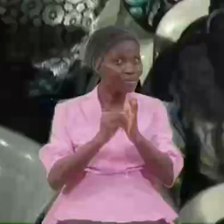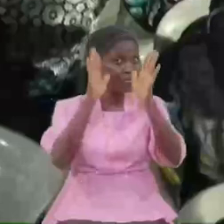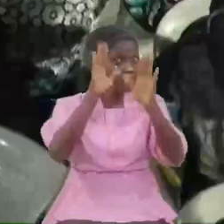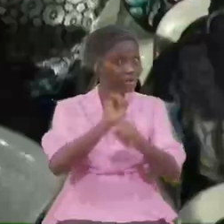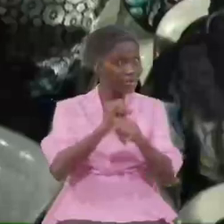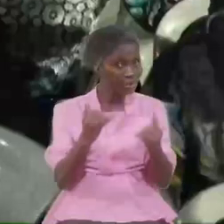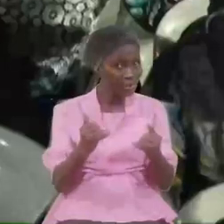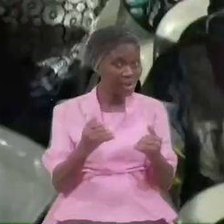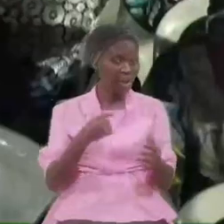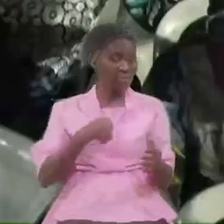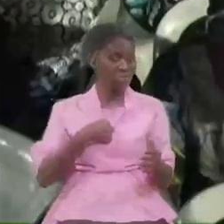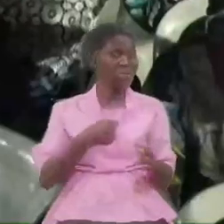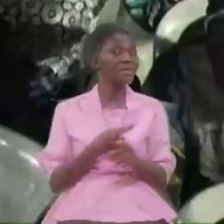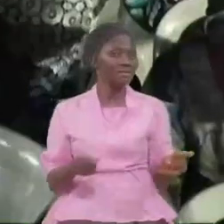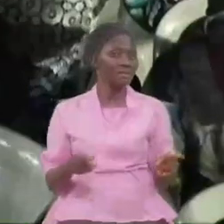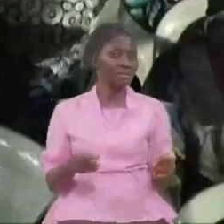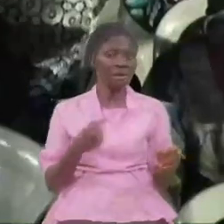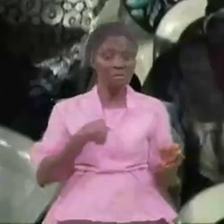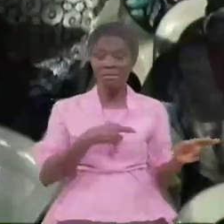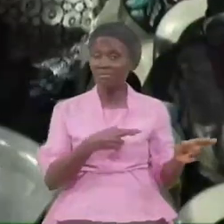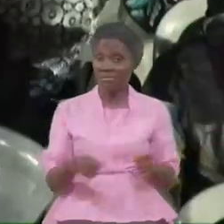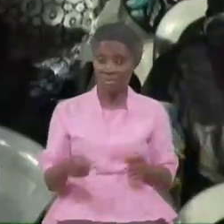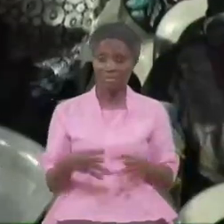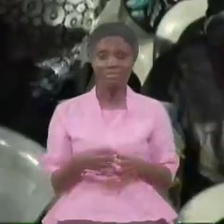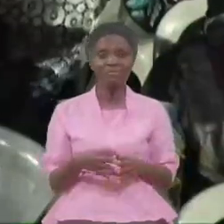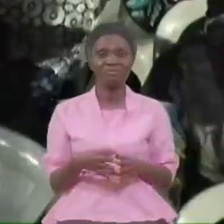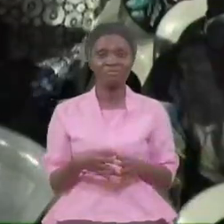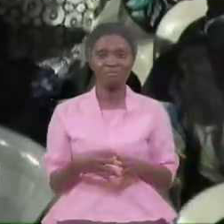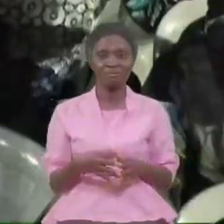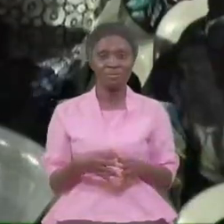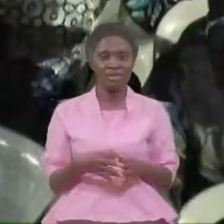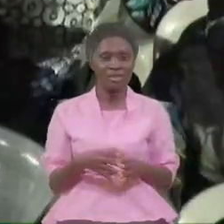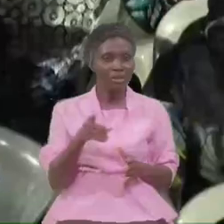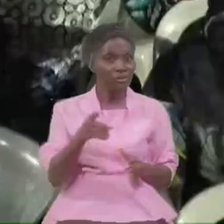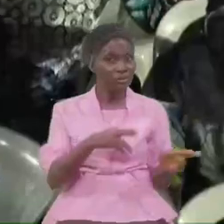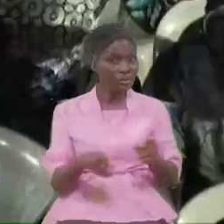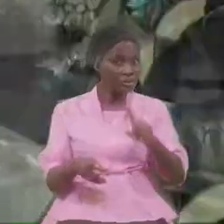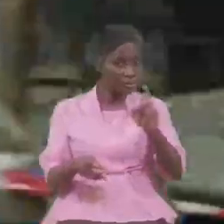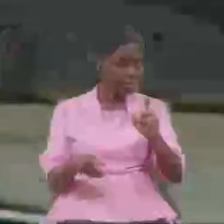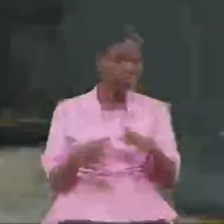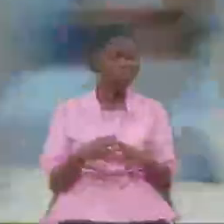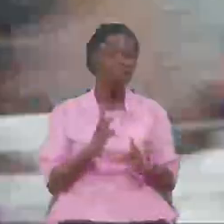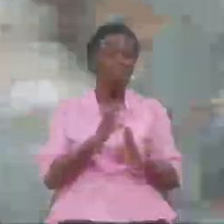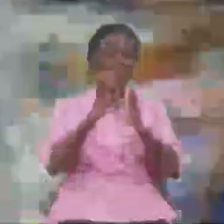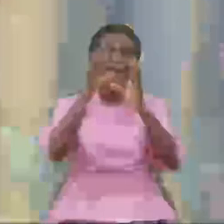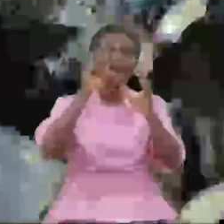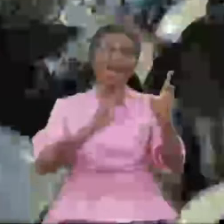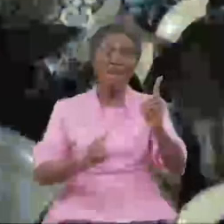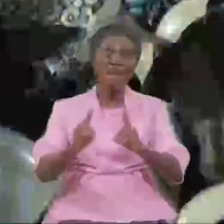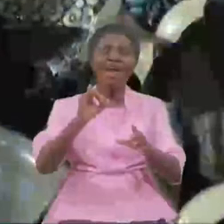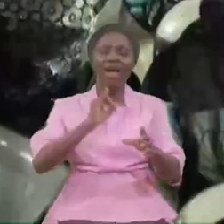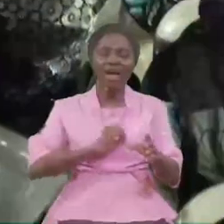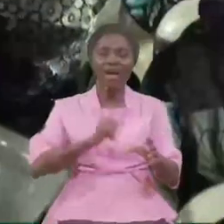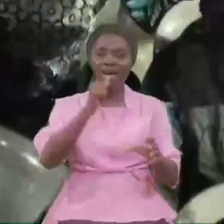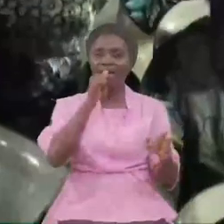prêts à recevoir votre miracle? Je suis prêt. Que je vous entende si vous êtes prêts. Je suis